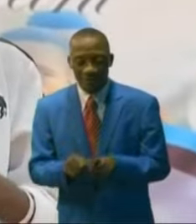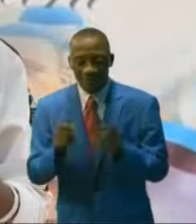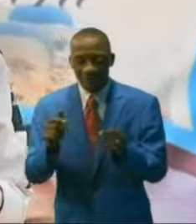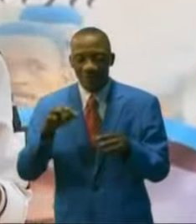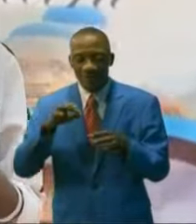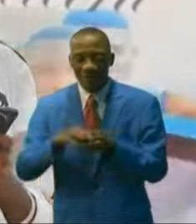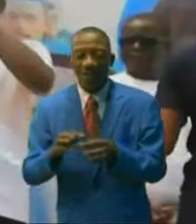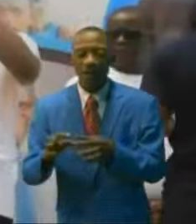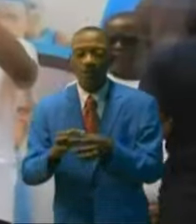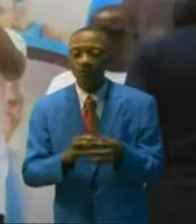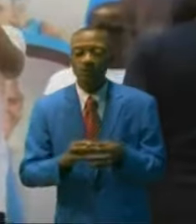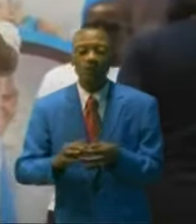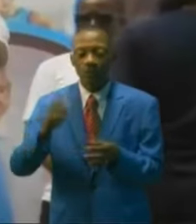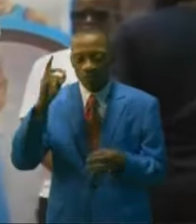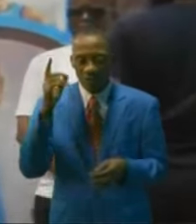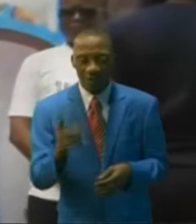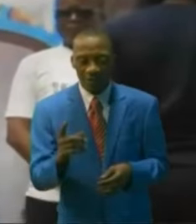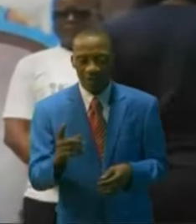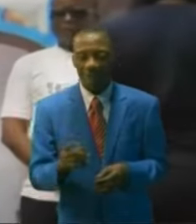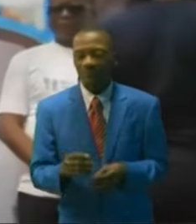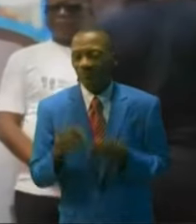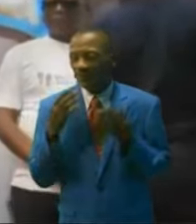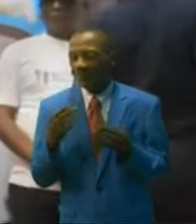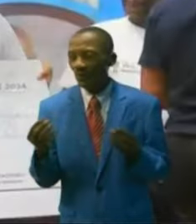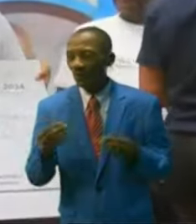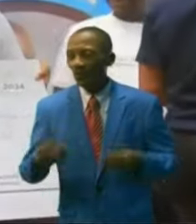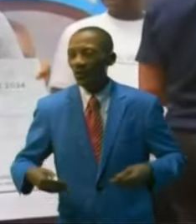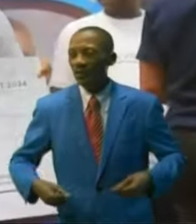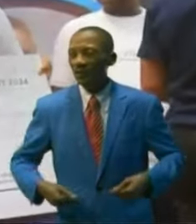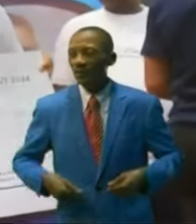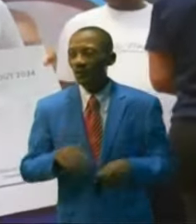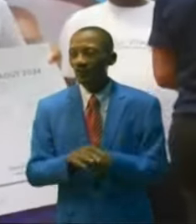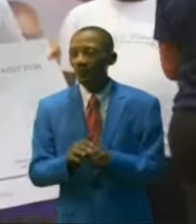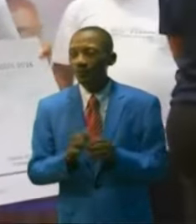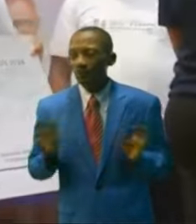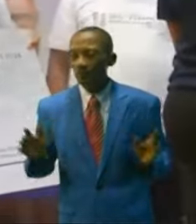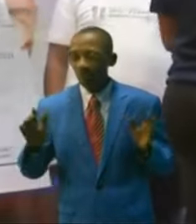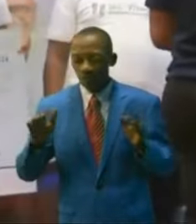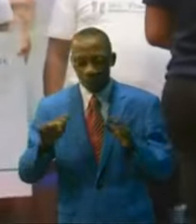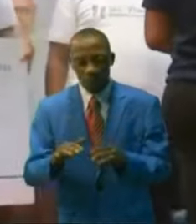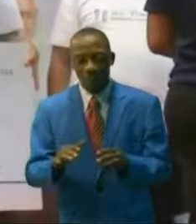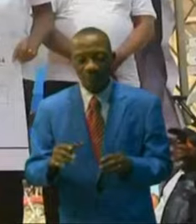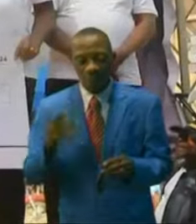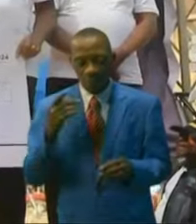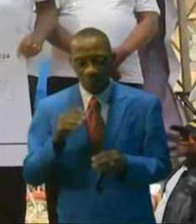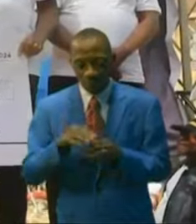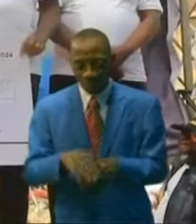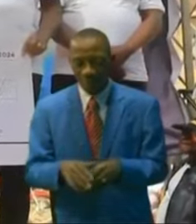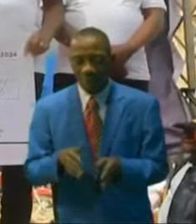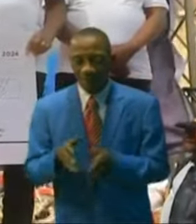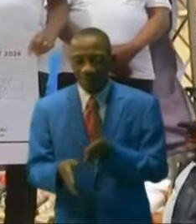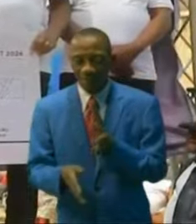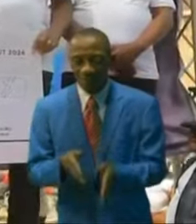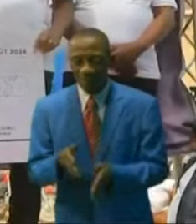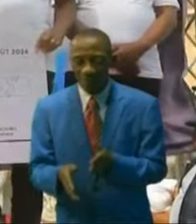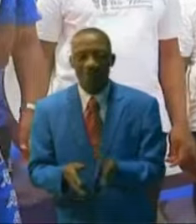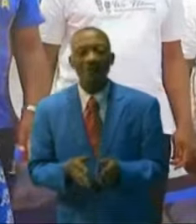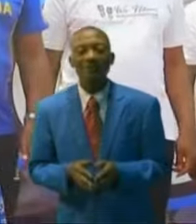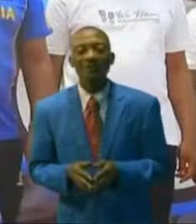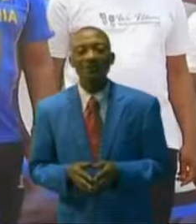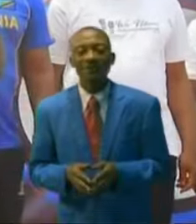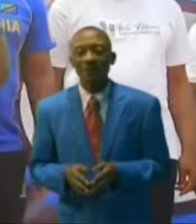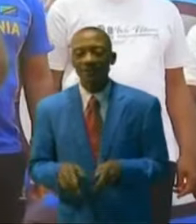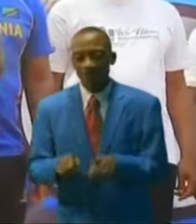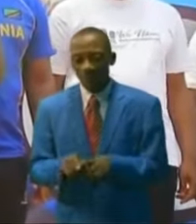de 40 minutes, Kachal Nawej est arrivé en premier chez les hommes et chez les dames, Mujing Yav est arrivé en pole position et dans